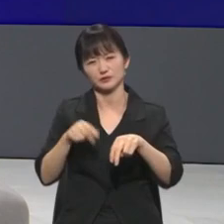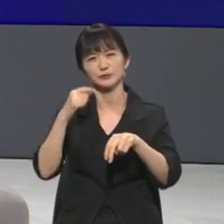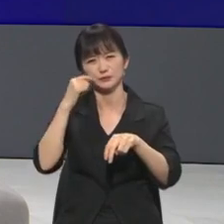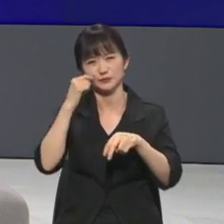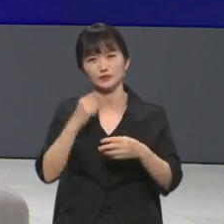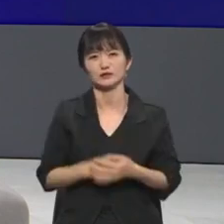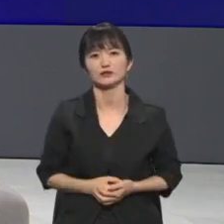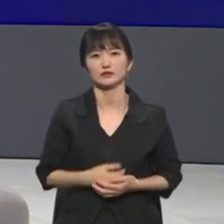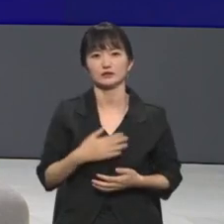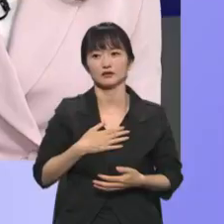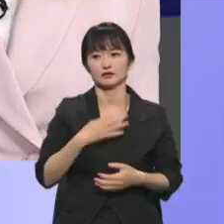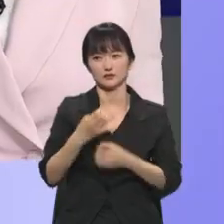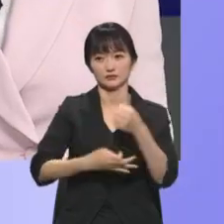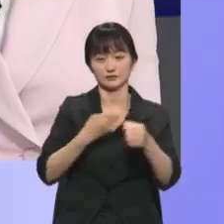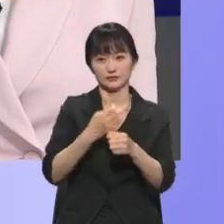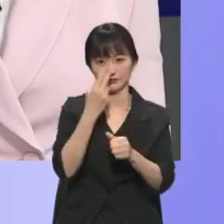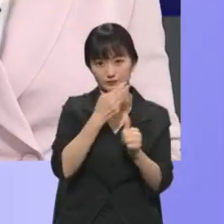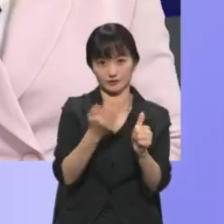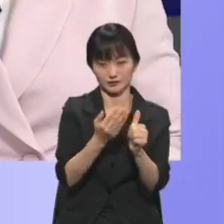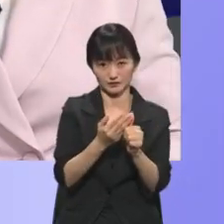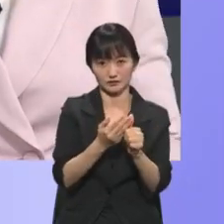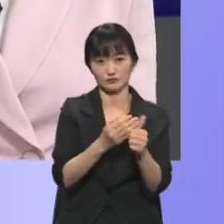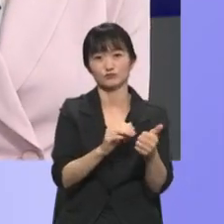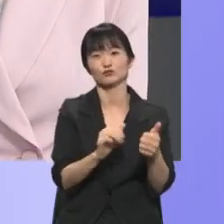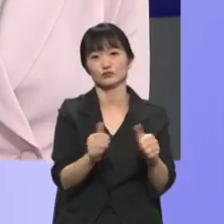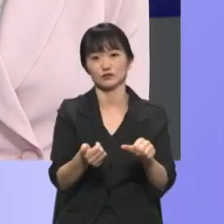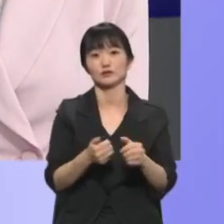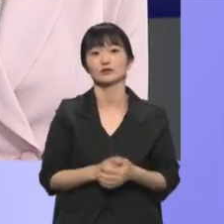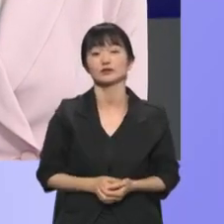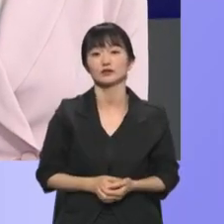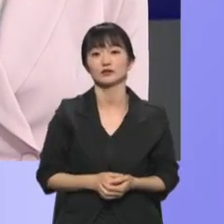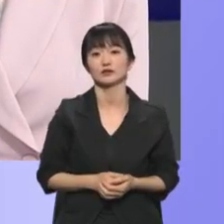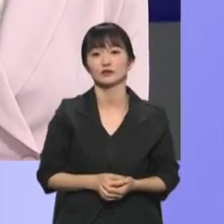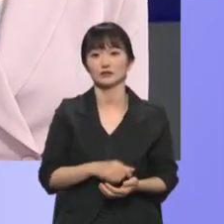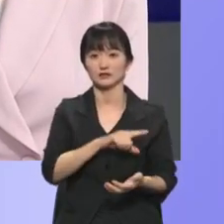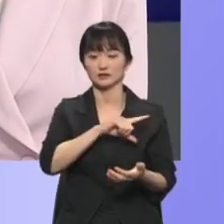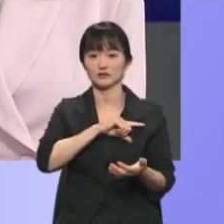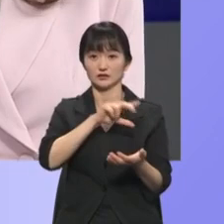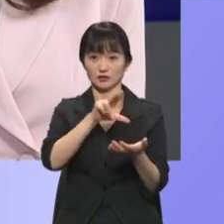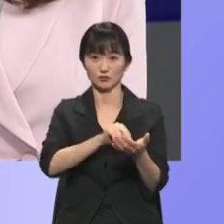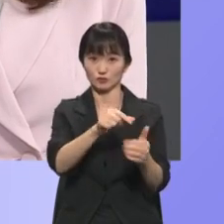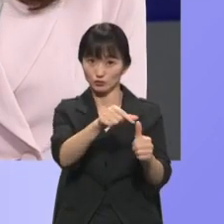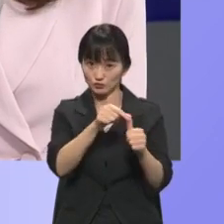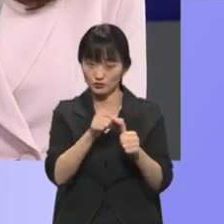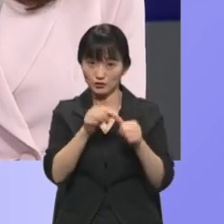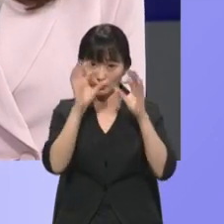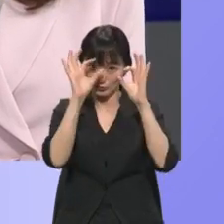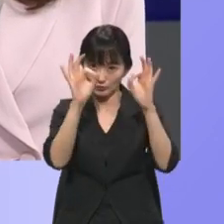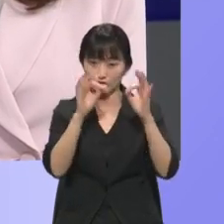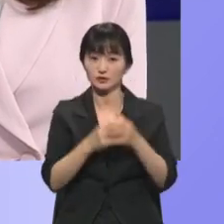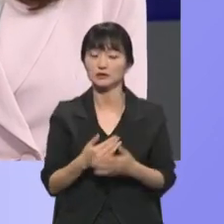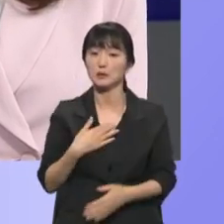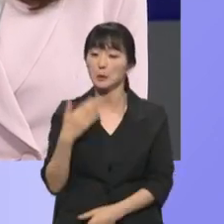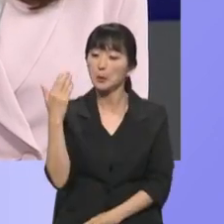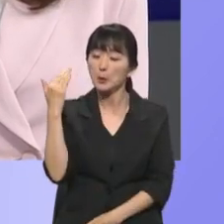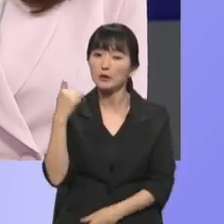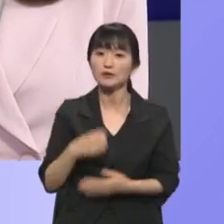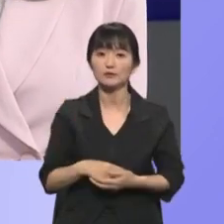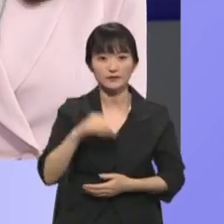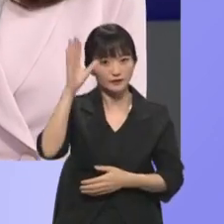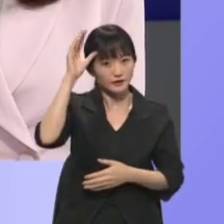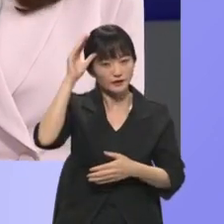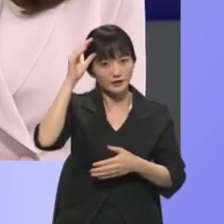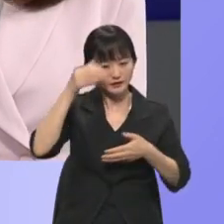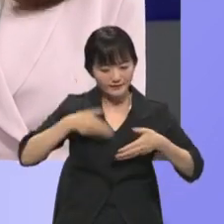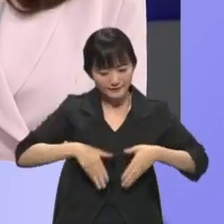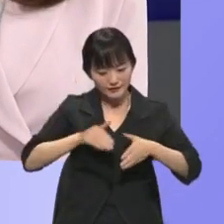무지개 다리를 건넜는데 아무튼 제목이 이제 구조해보니라고 하니까 얼마 전에 제가 개 번식장 뉴스 본